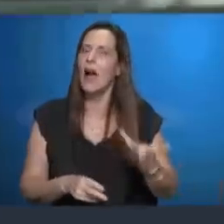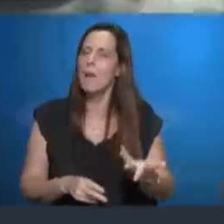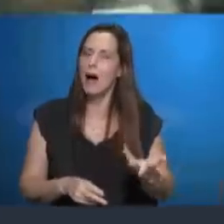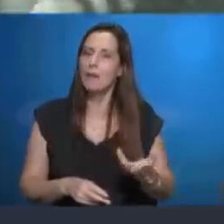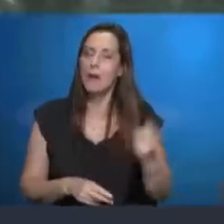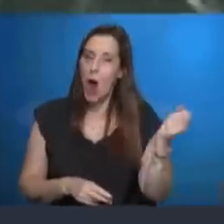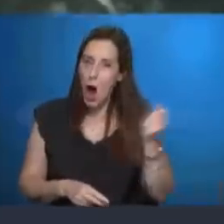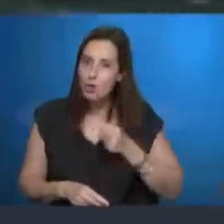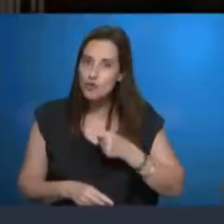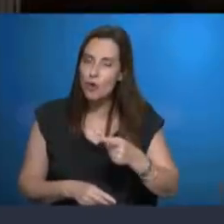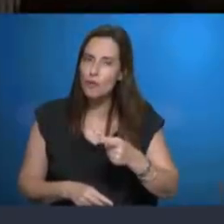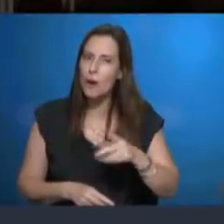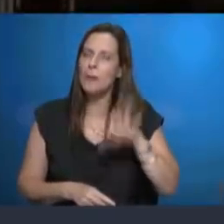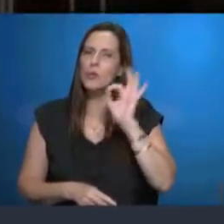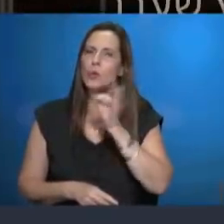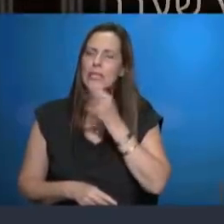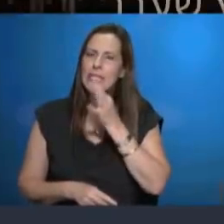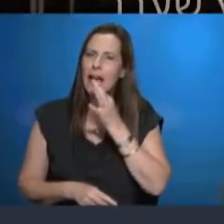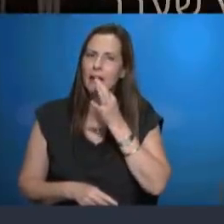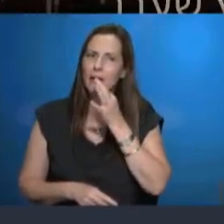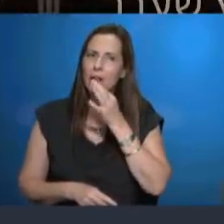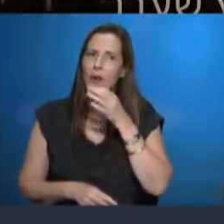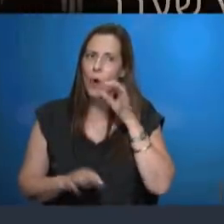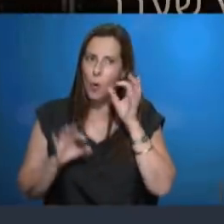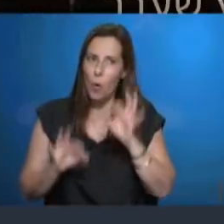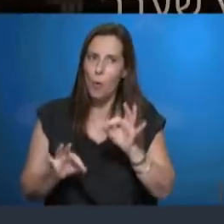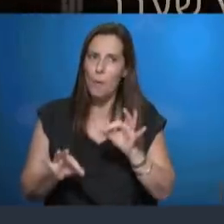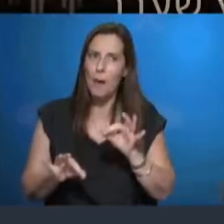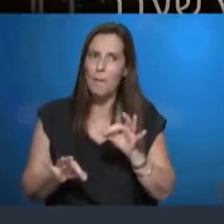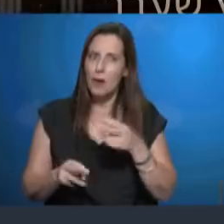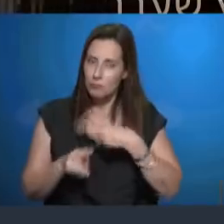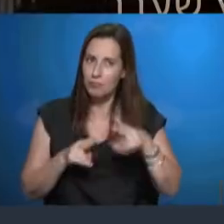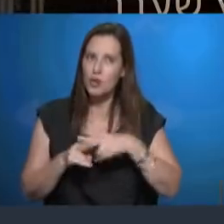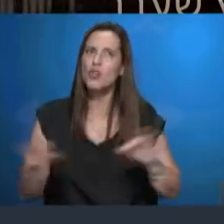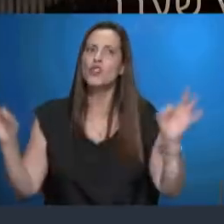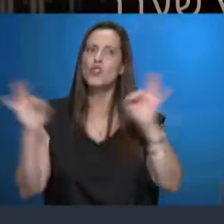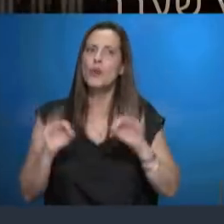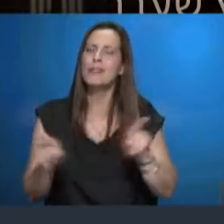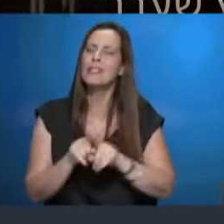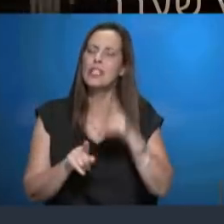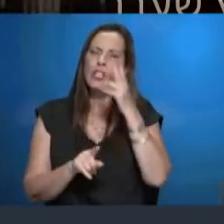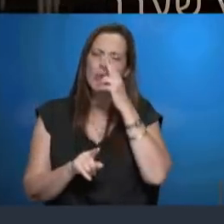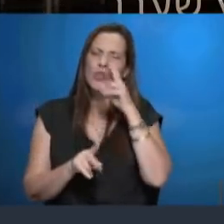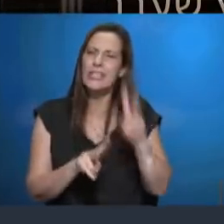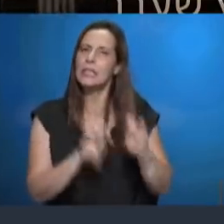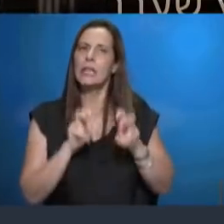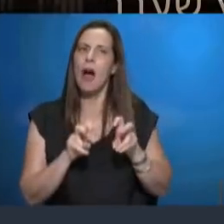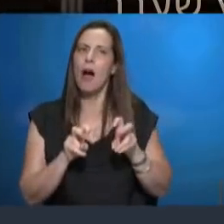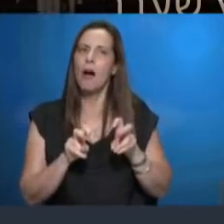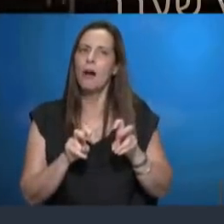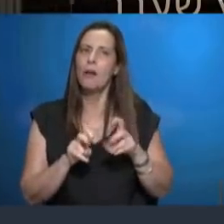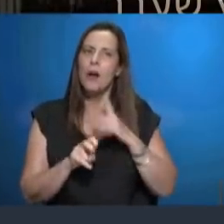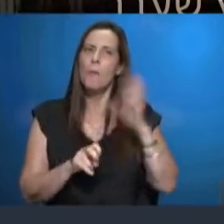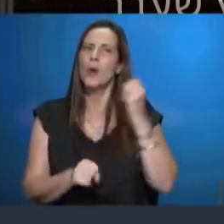כמה אתה רוצה? השבוע איתרנו את הצעיר מם. הוא באמת פרס לה בסוף את החובות? שום נראה. זה כאילו סוג של סחיטה. סוג של בואי